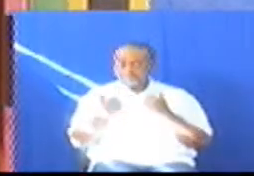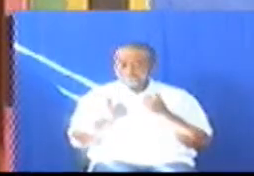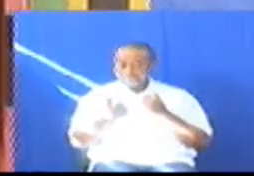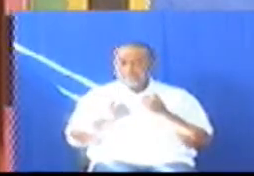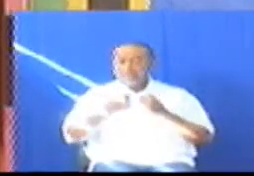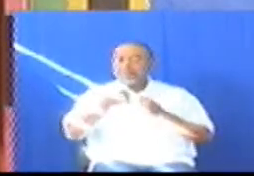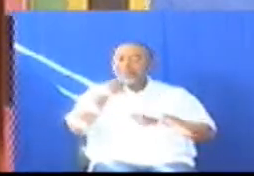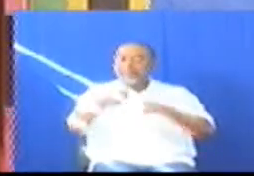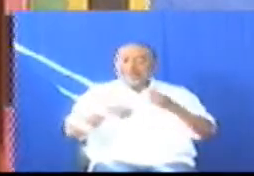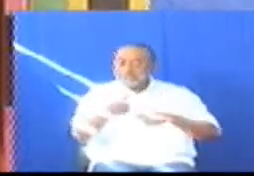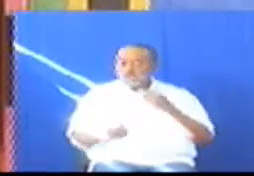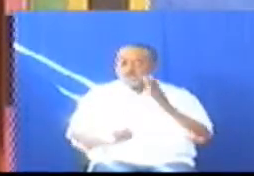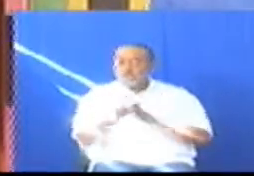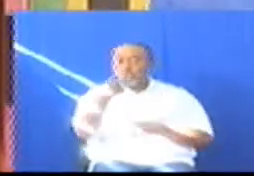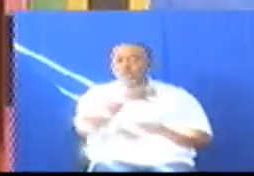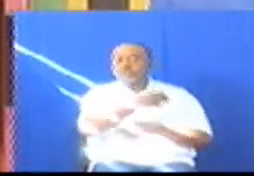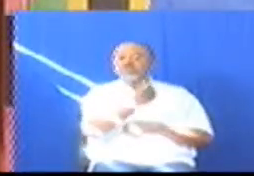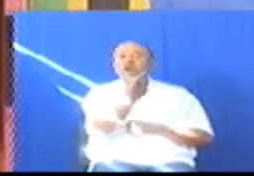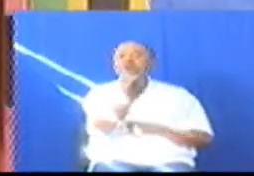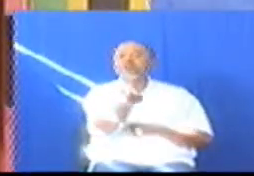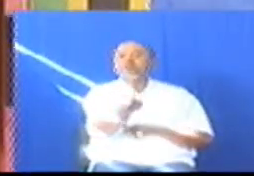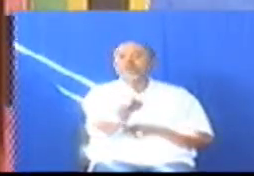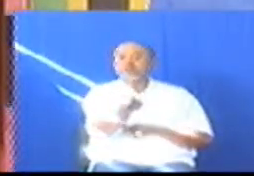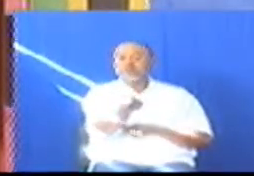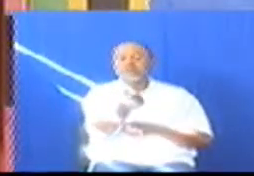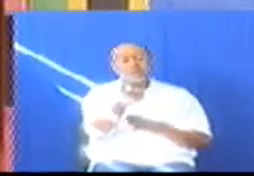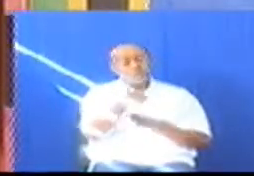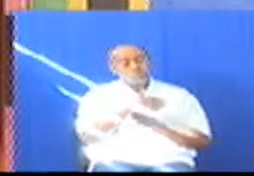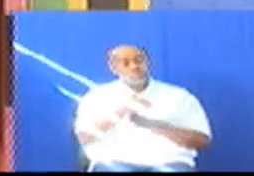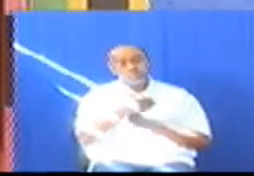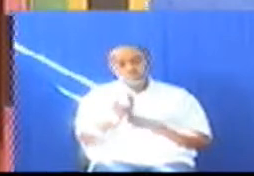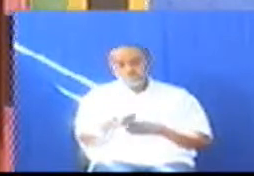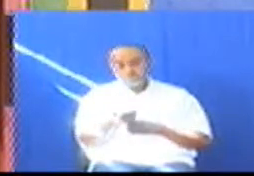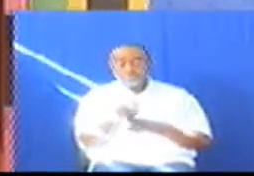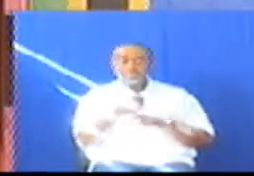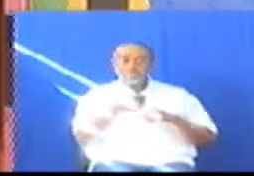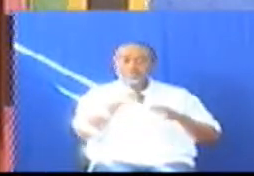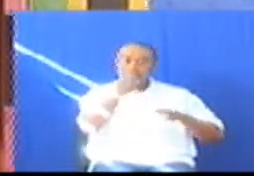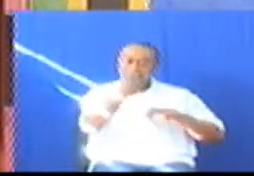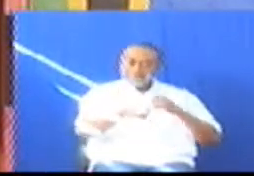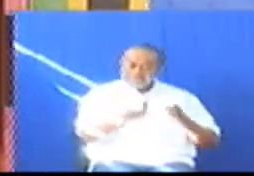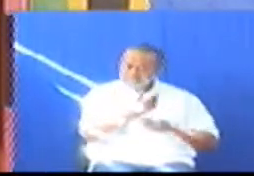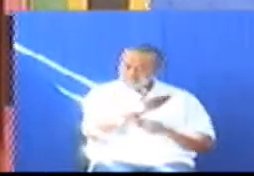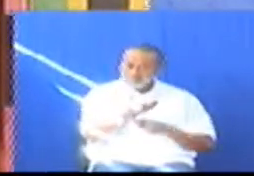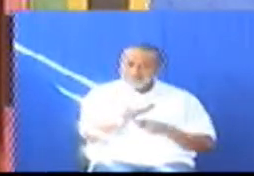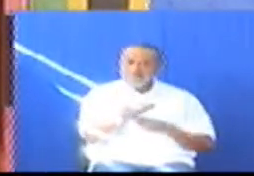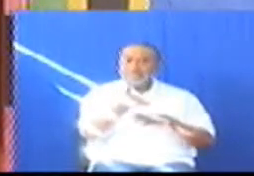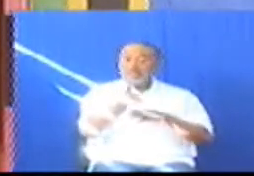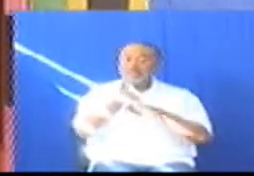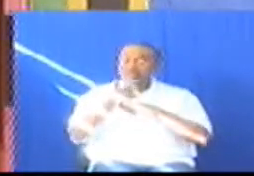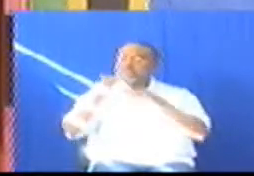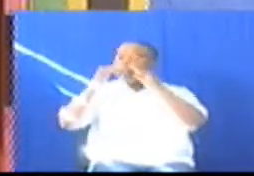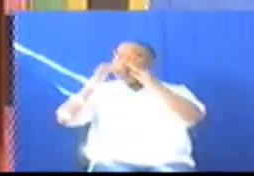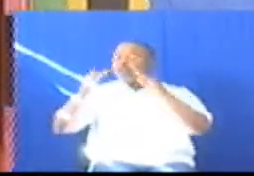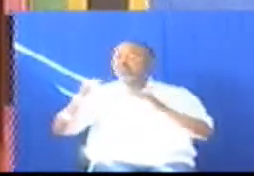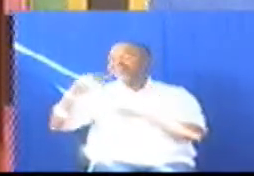fedha juu ya mustakabali wa miradi ya shirika la nyumba la